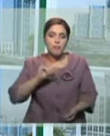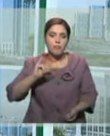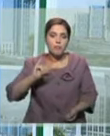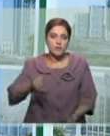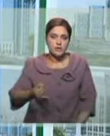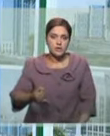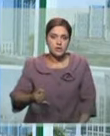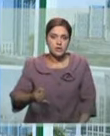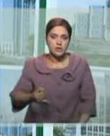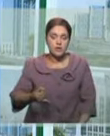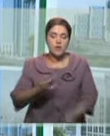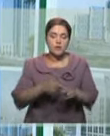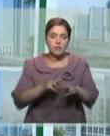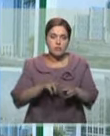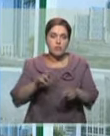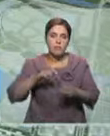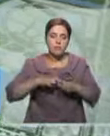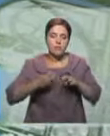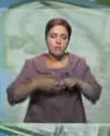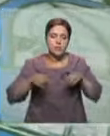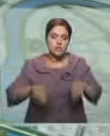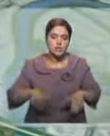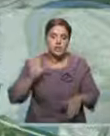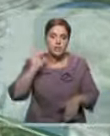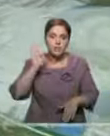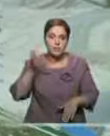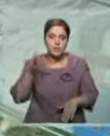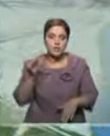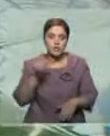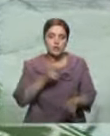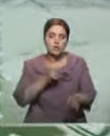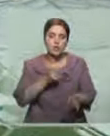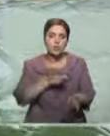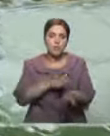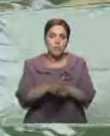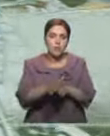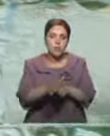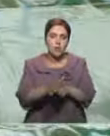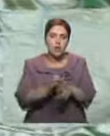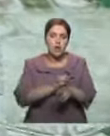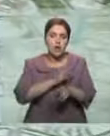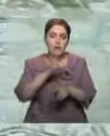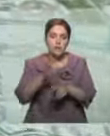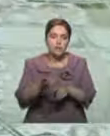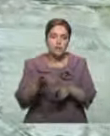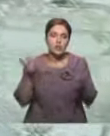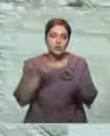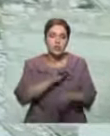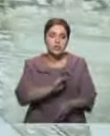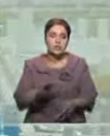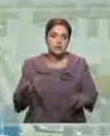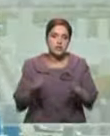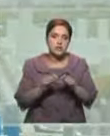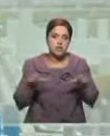очень. И этот вопрос надо решать. И надо сполна решать вопросы, наверное, детских